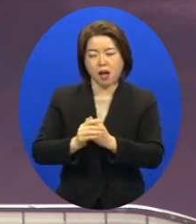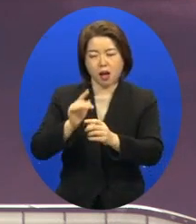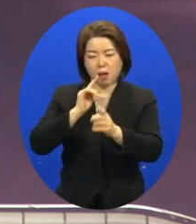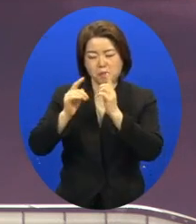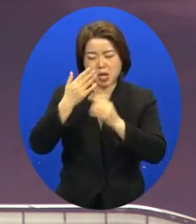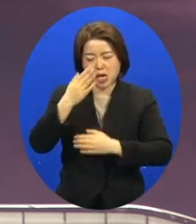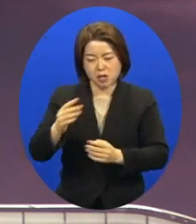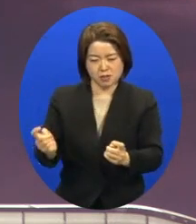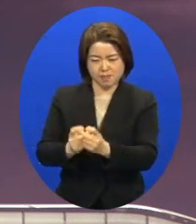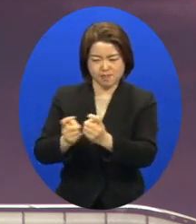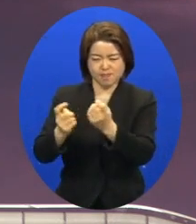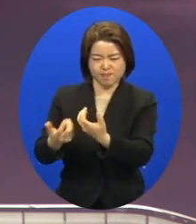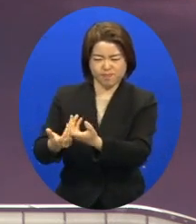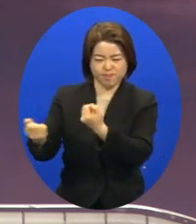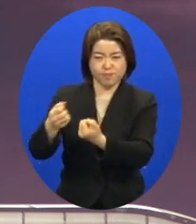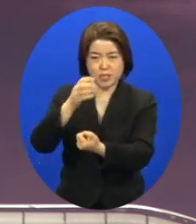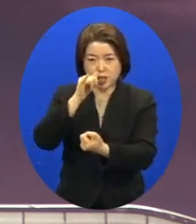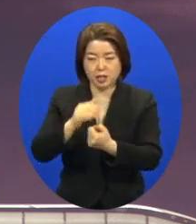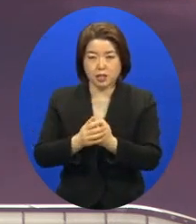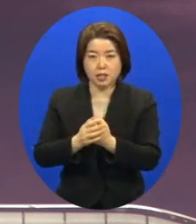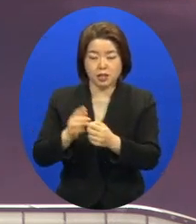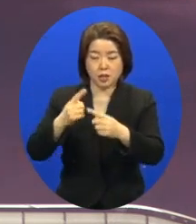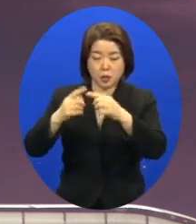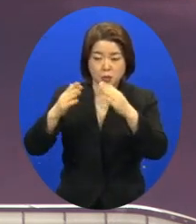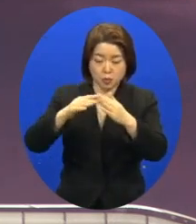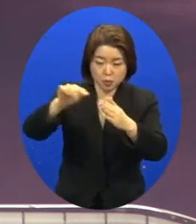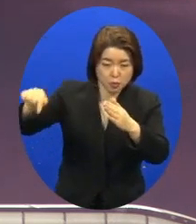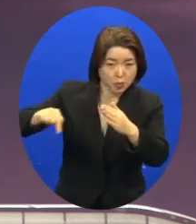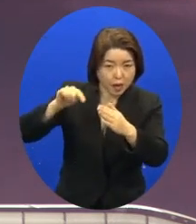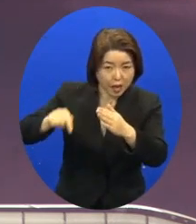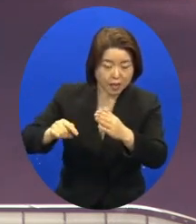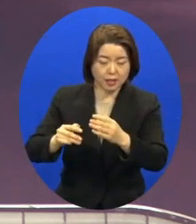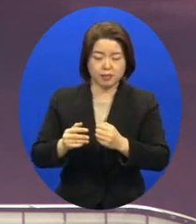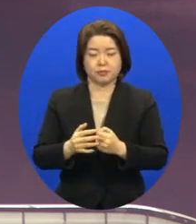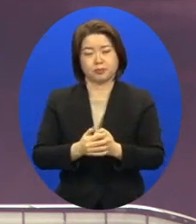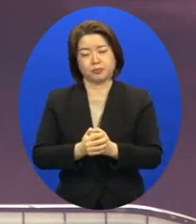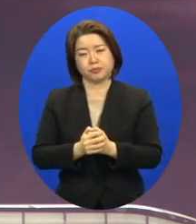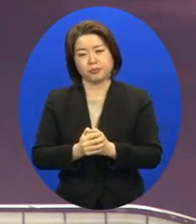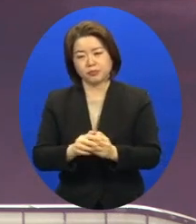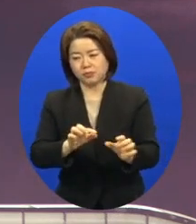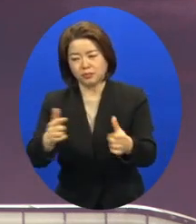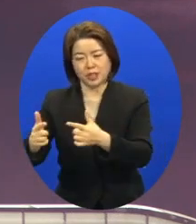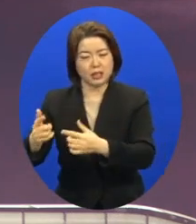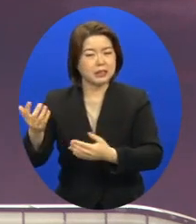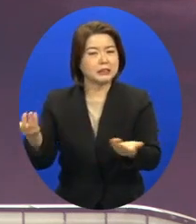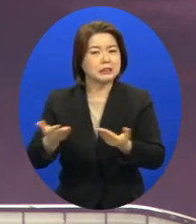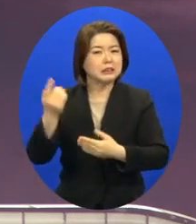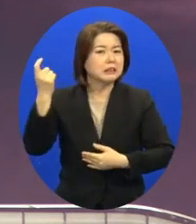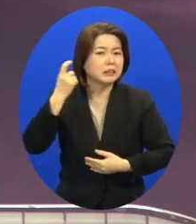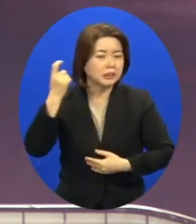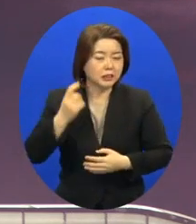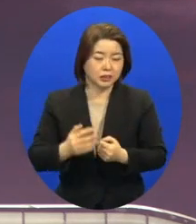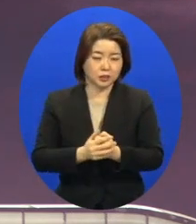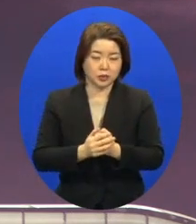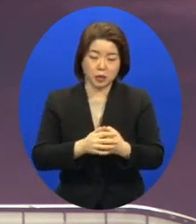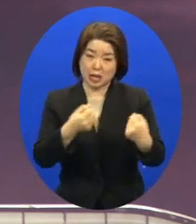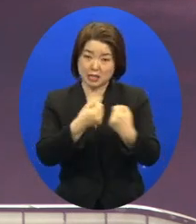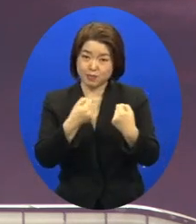거예요. 그러면서 고린도 안에 일어난 여러 가지 일들에 대한 이야기를 들었습니다. 분쟁만